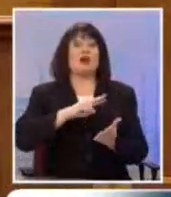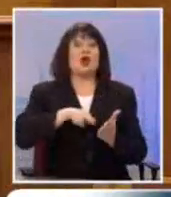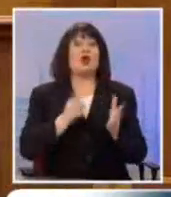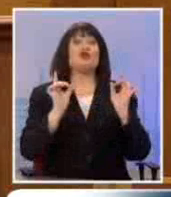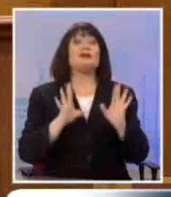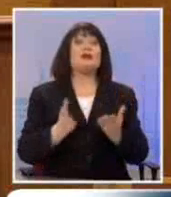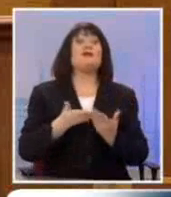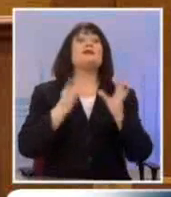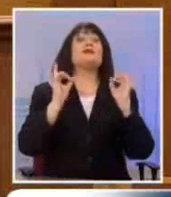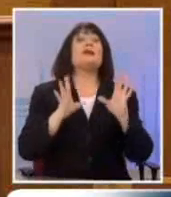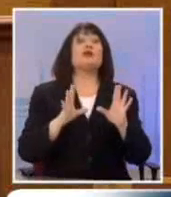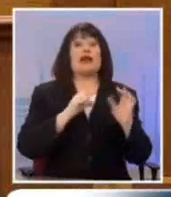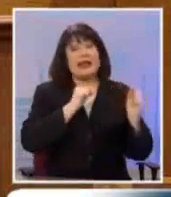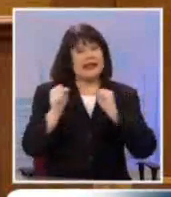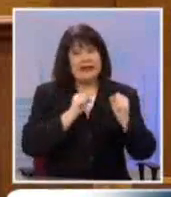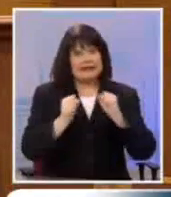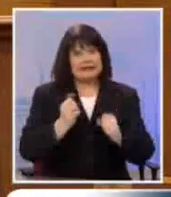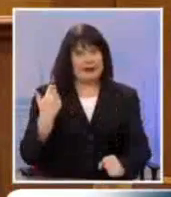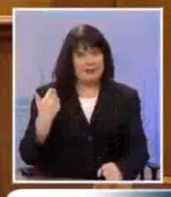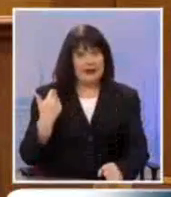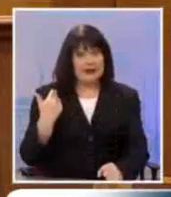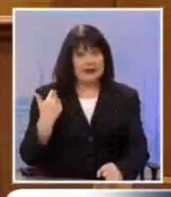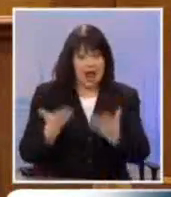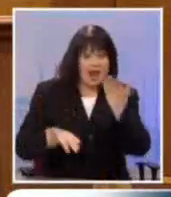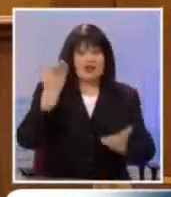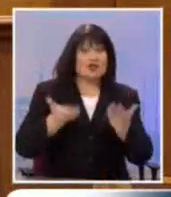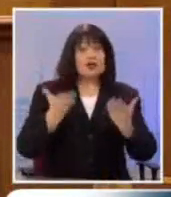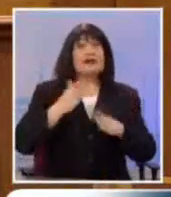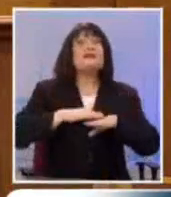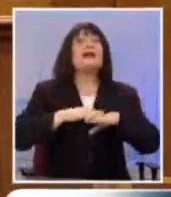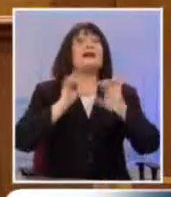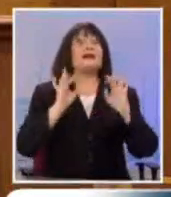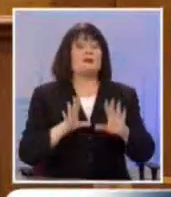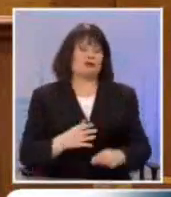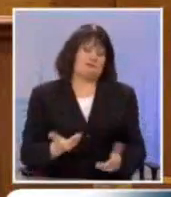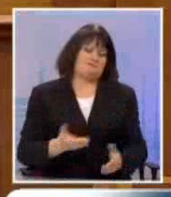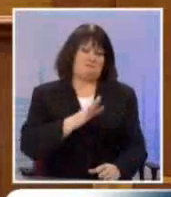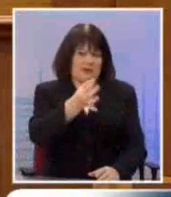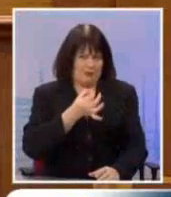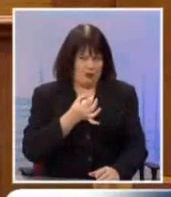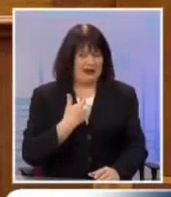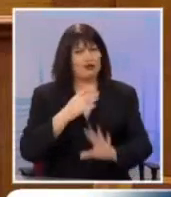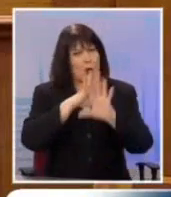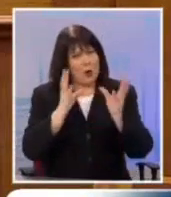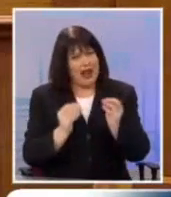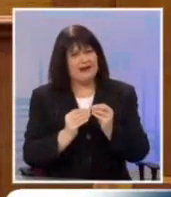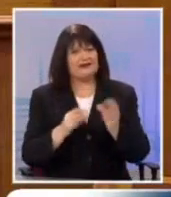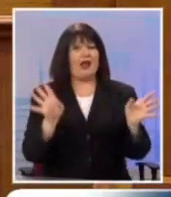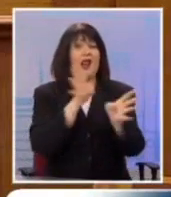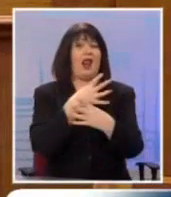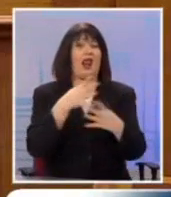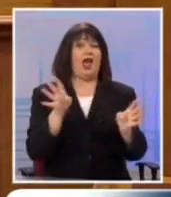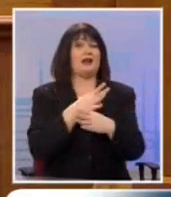ρόλο στην κρίση, πριν από την κρίση και σε αυτές τις ανισότητες. Θα μου πείτε βεβαίως ότι όλα αυτά είναι